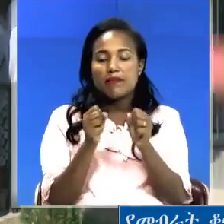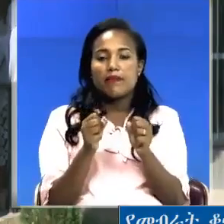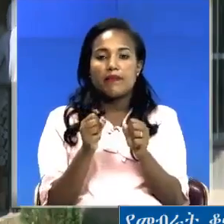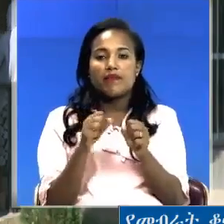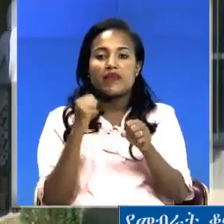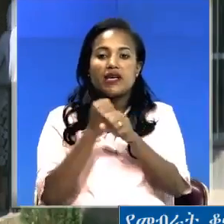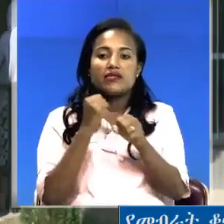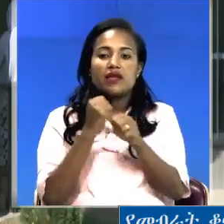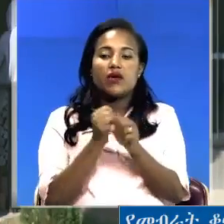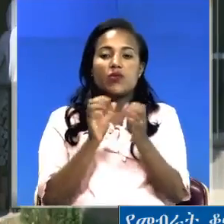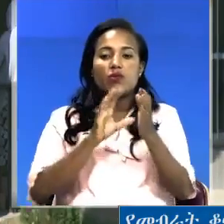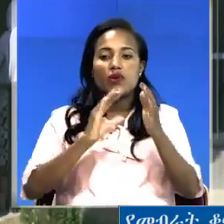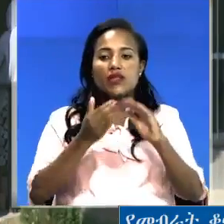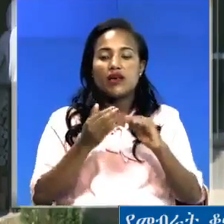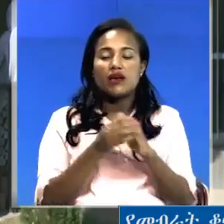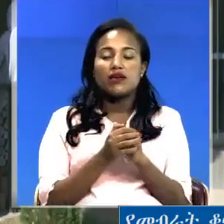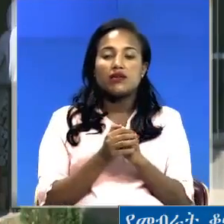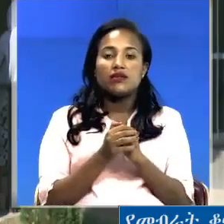ጋር ሁኔታ